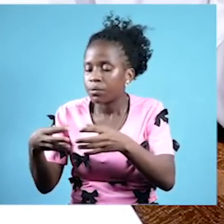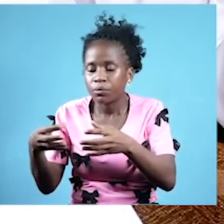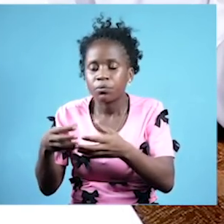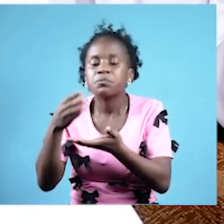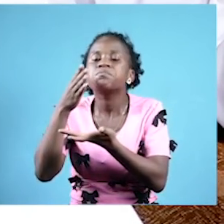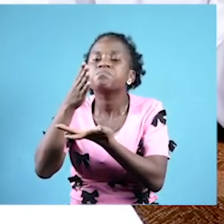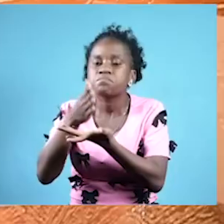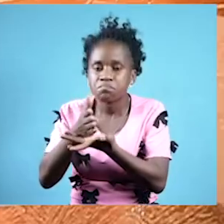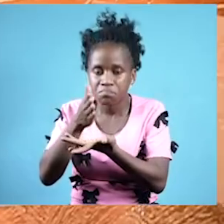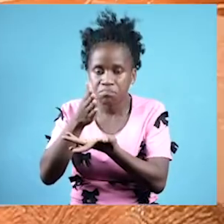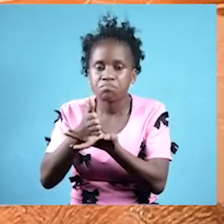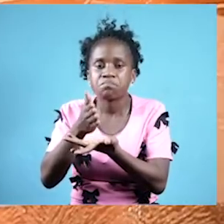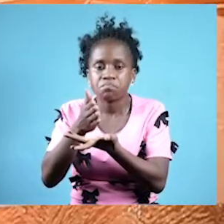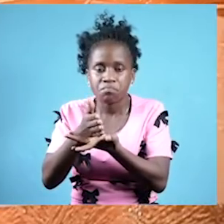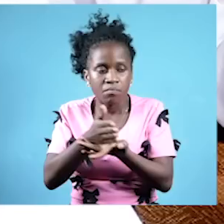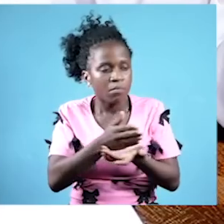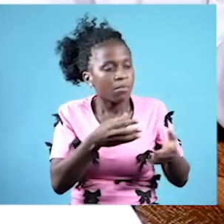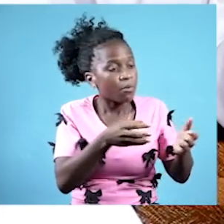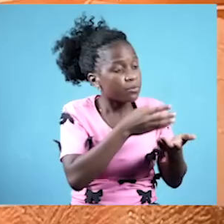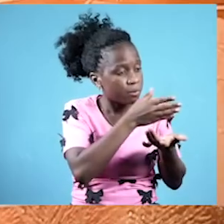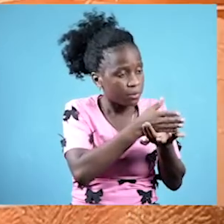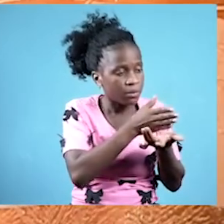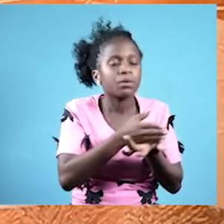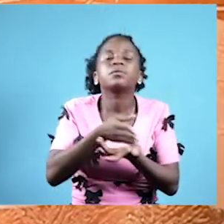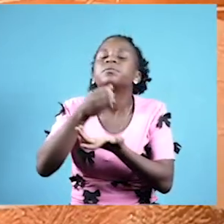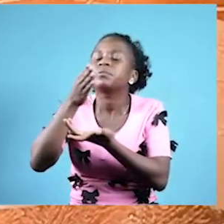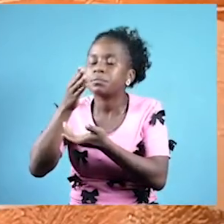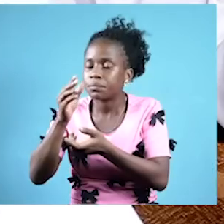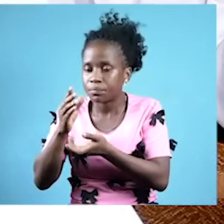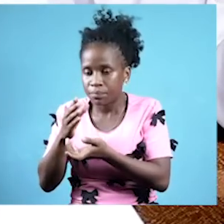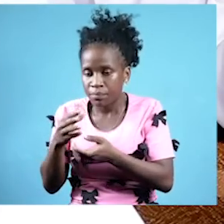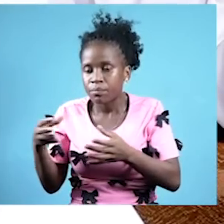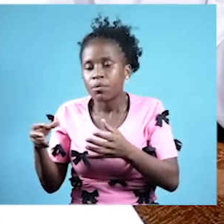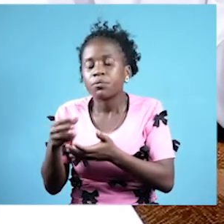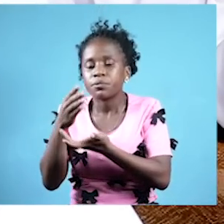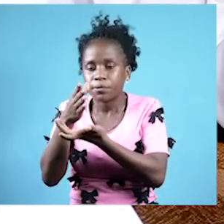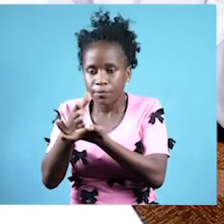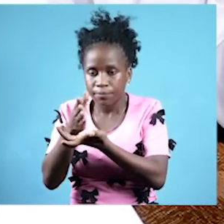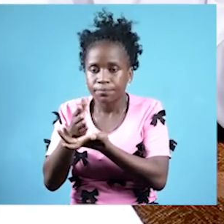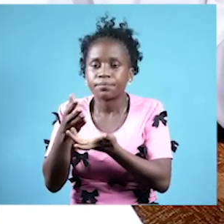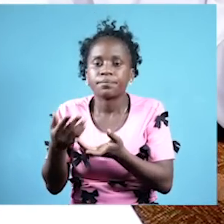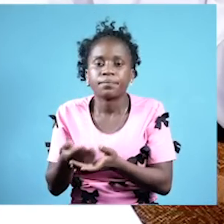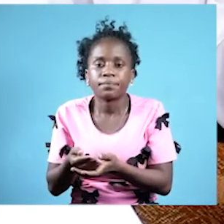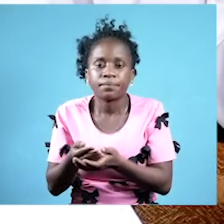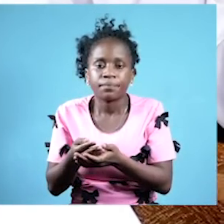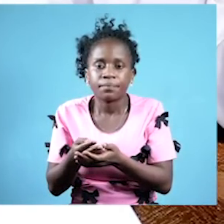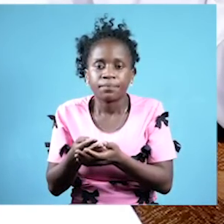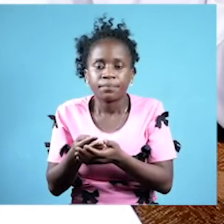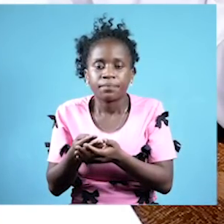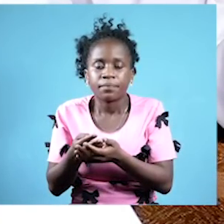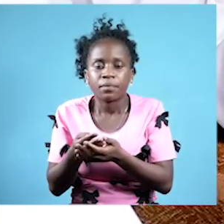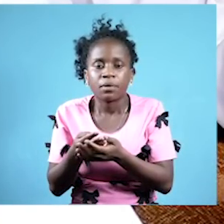makundi ni halali. Makundi ni halali. Ndiyo. Wakati wa kutafuta mgombea. Kwa sababu mgombea hawi mmoja.